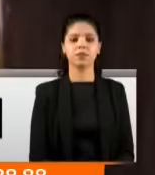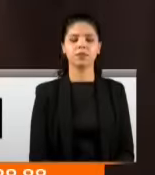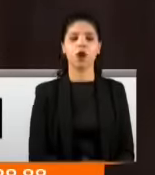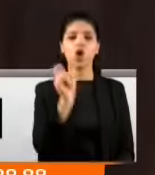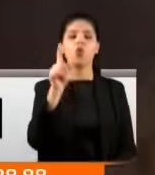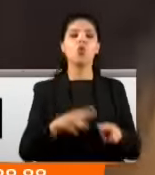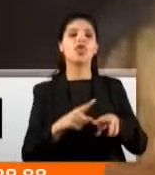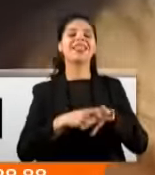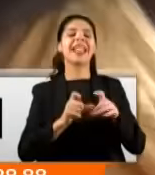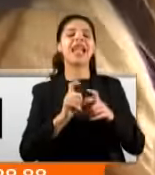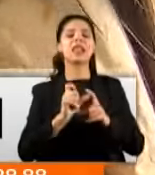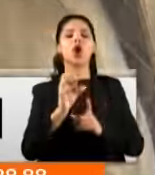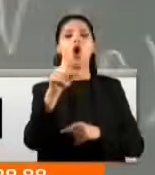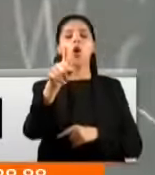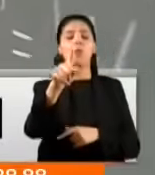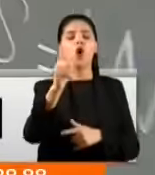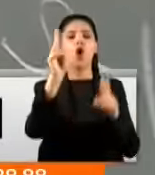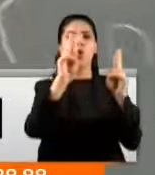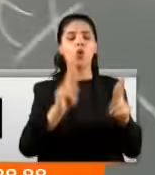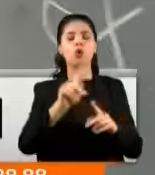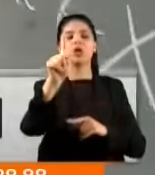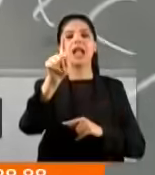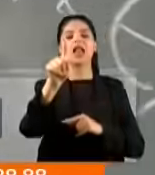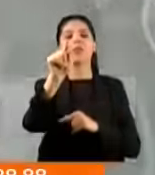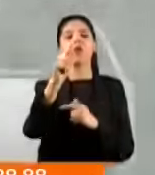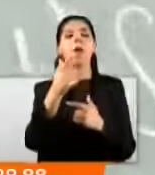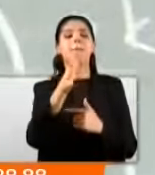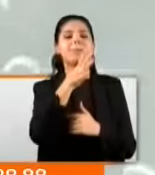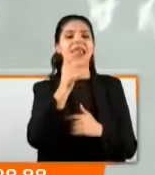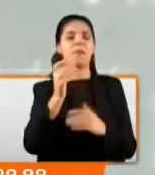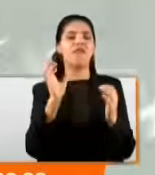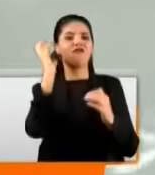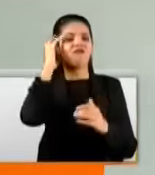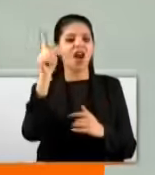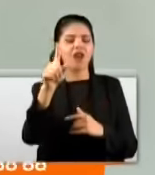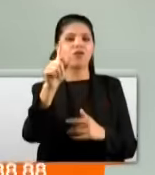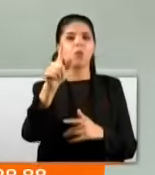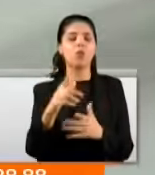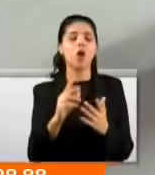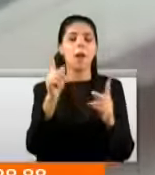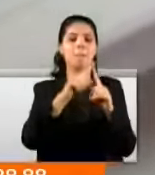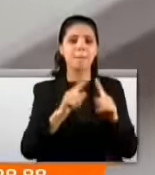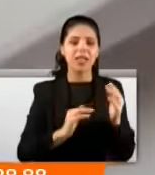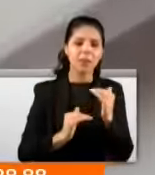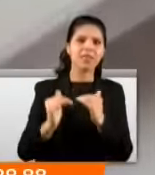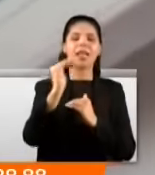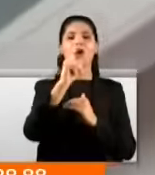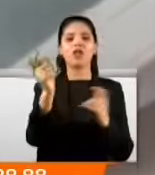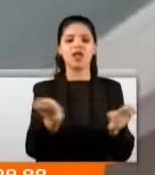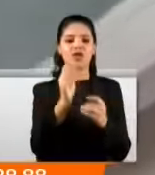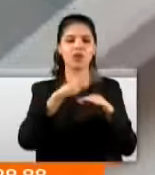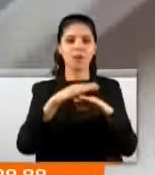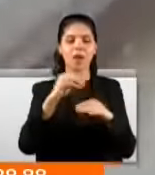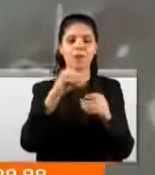UNESCO Ulusal Bilim Vakfı da genç akademisyenin bu gayretini gördü, matematik alanında daha ileri düzeyde çalışma yapması için